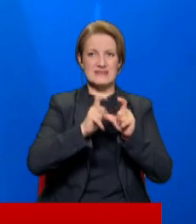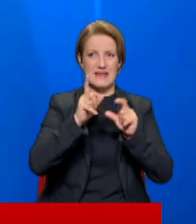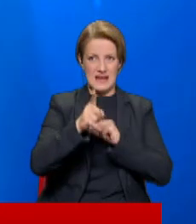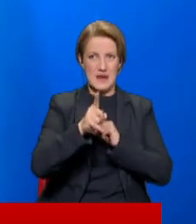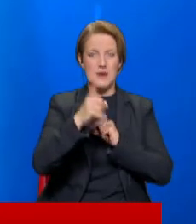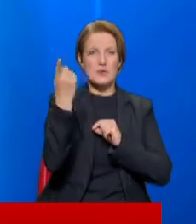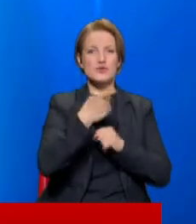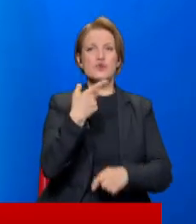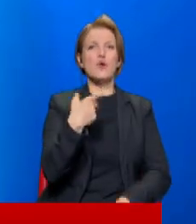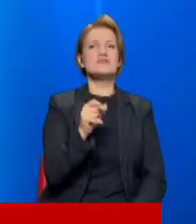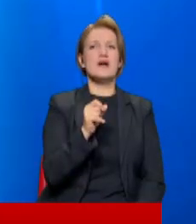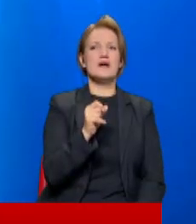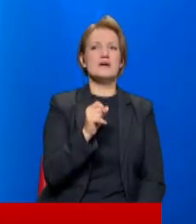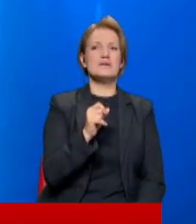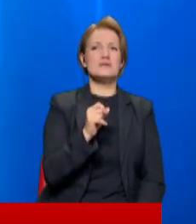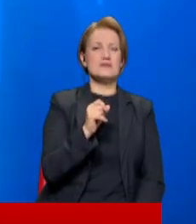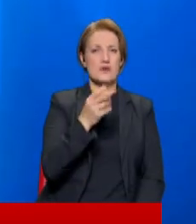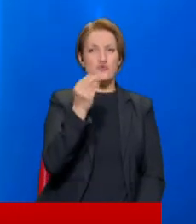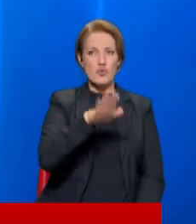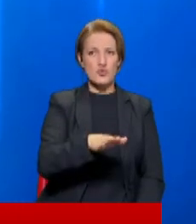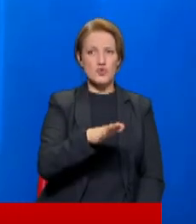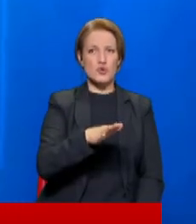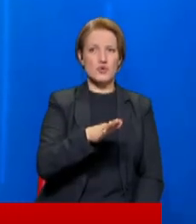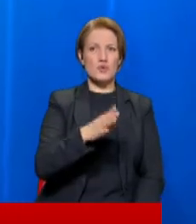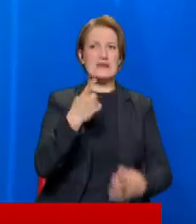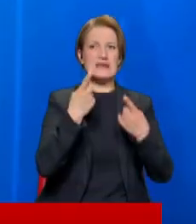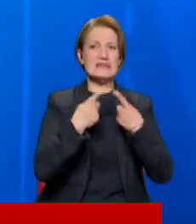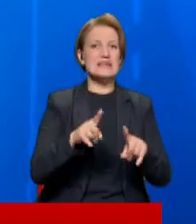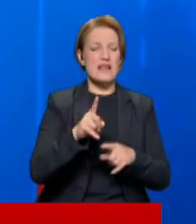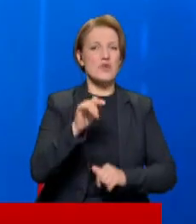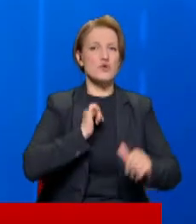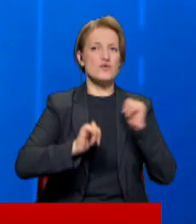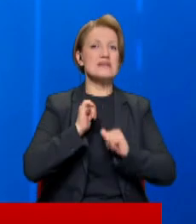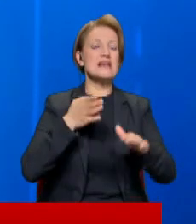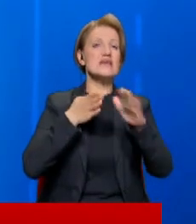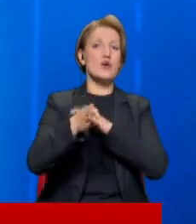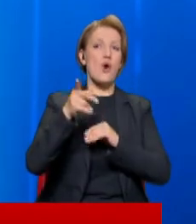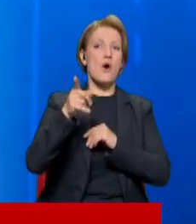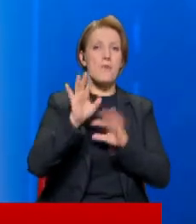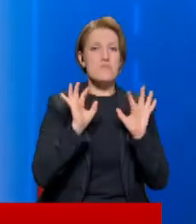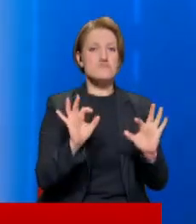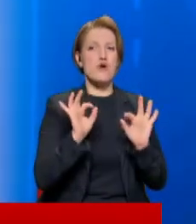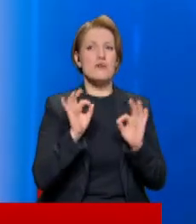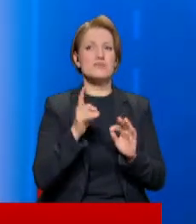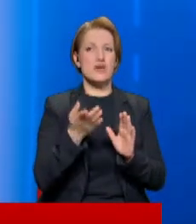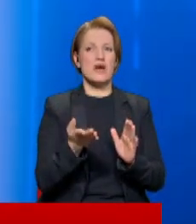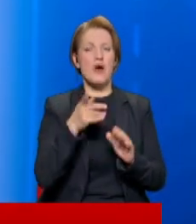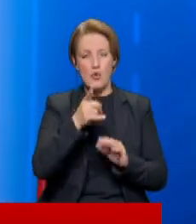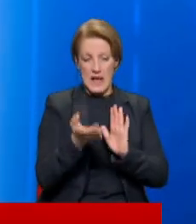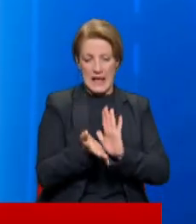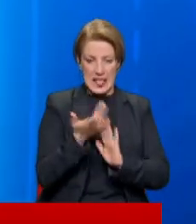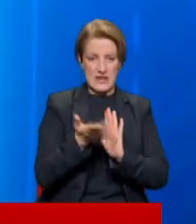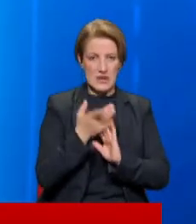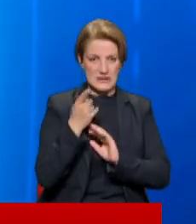sınavda %90 olan %90 olan çocuk Sınavla giren üniversiteye giriyor böyle bir şey kaldırmaz Onu